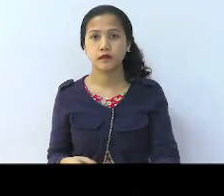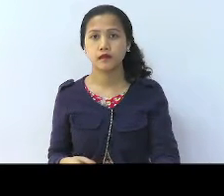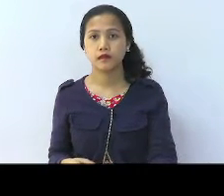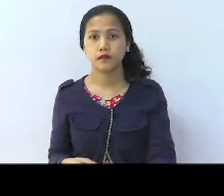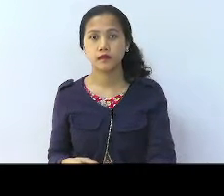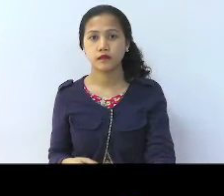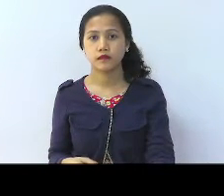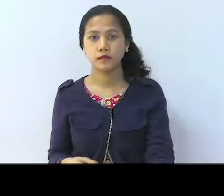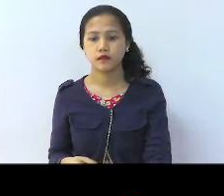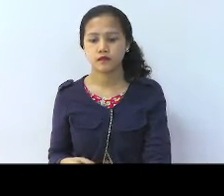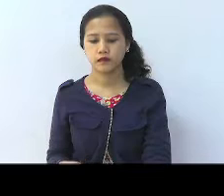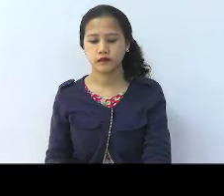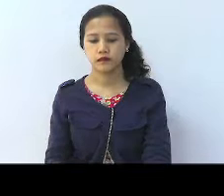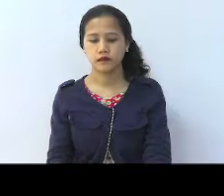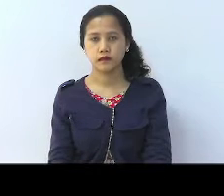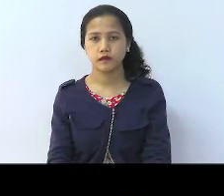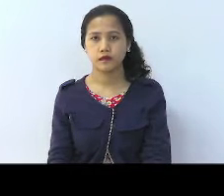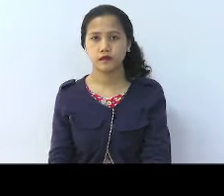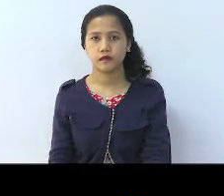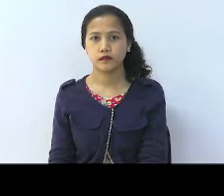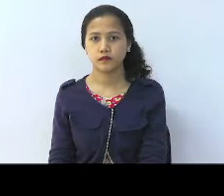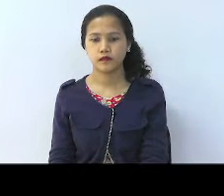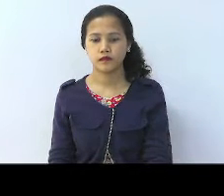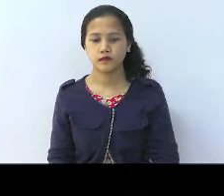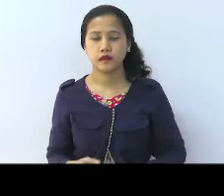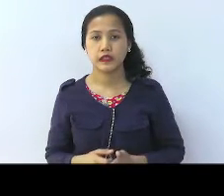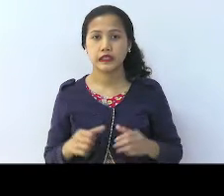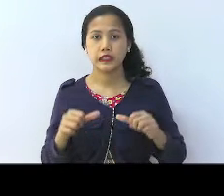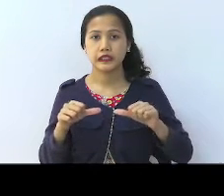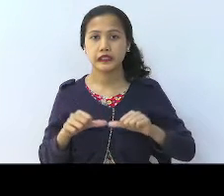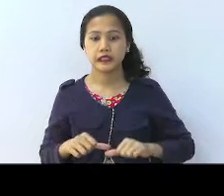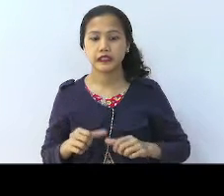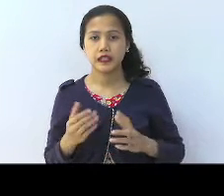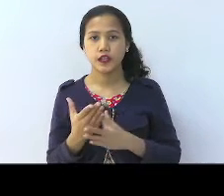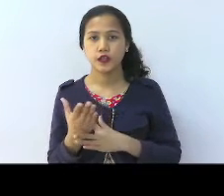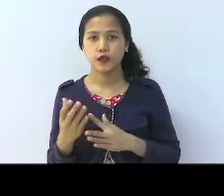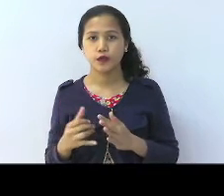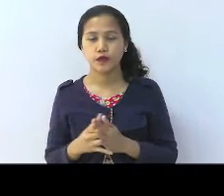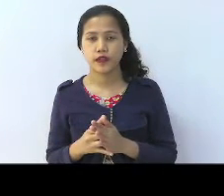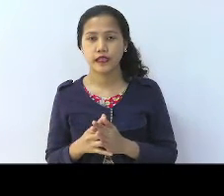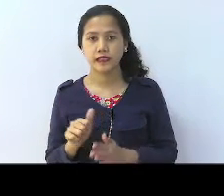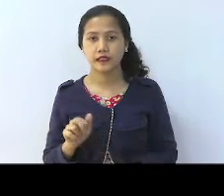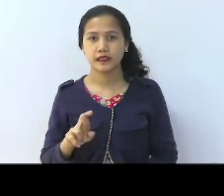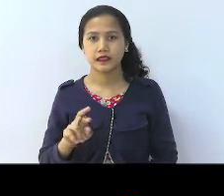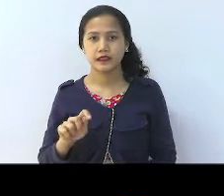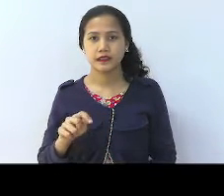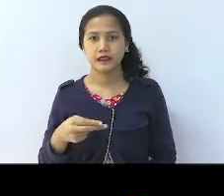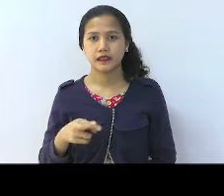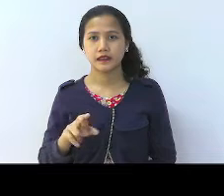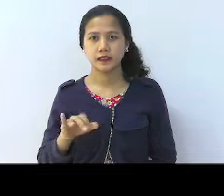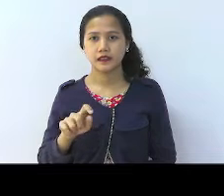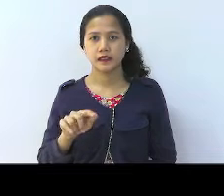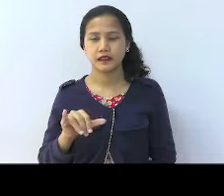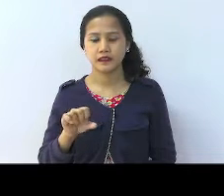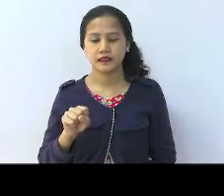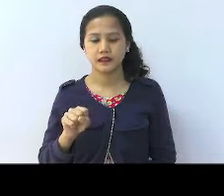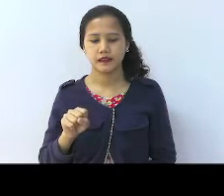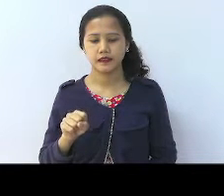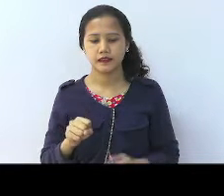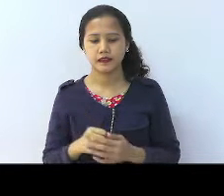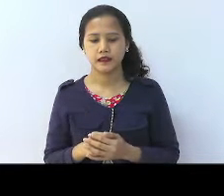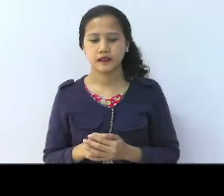nag-undergo ka ng operasyon at nilagyan ka ng general anesthesia kasi ngumanganga nga po kapag nilalagyan ng